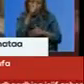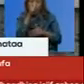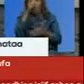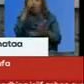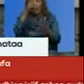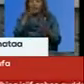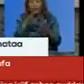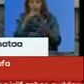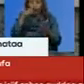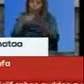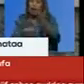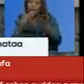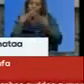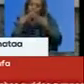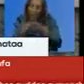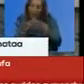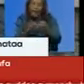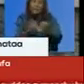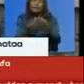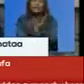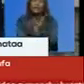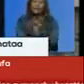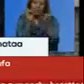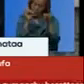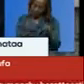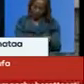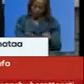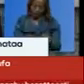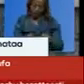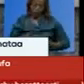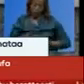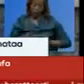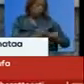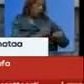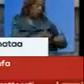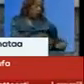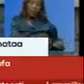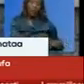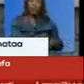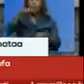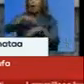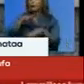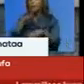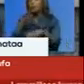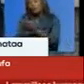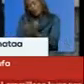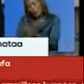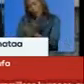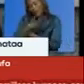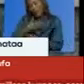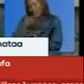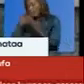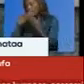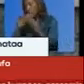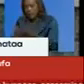ዋጋና ምስጋና እንደመስጠት በመቁጠር ዛሬ በህይወት ካጠገቤ ባትኖርም ወዷ እናቴ